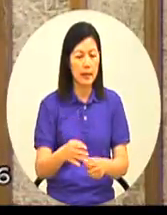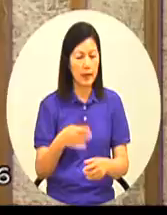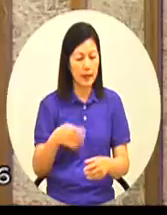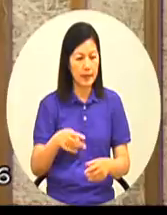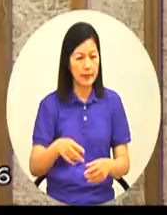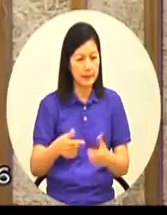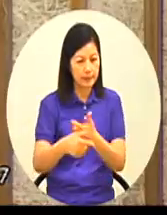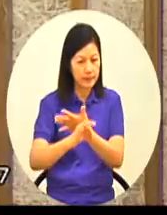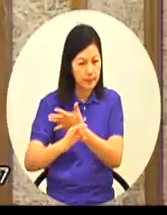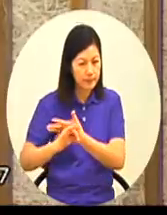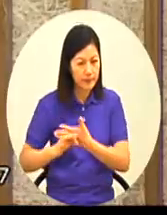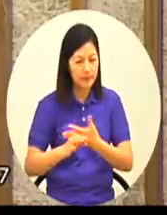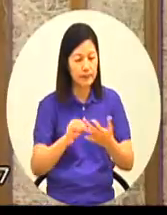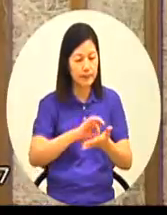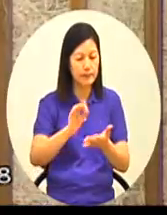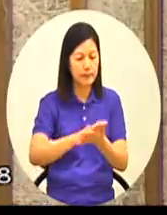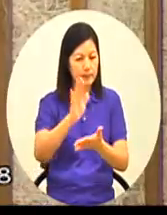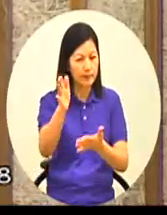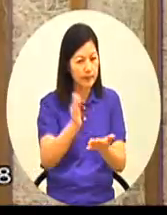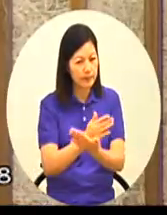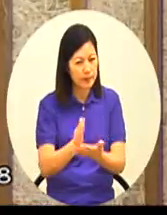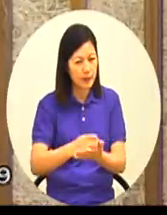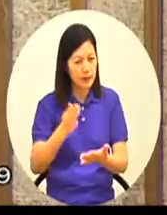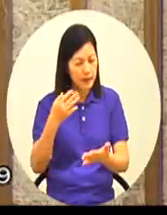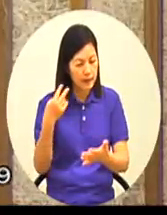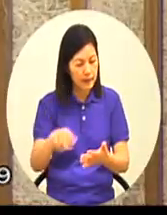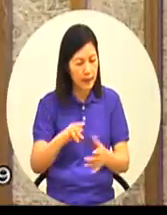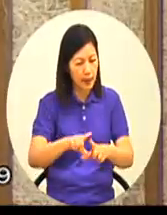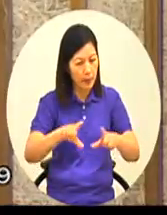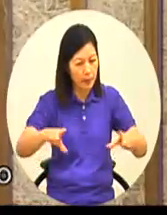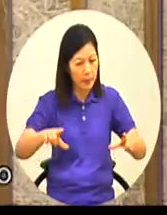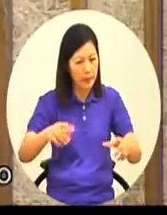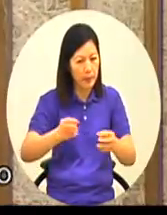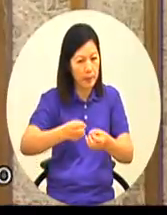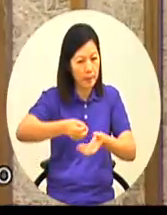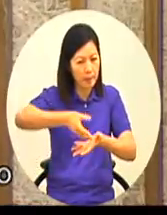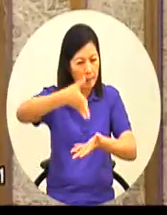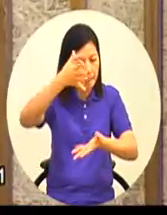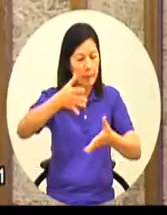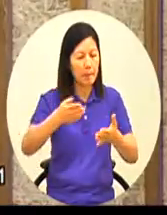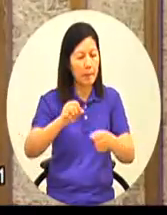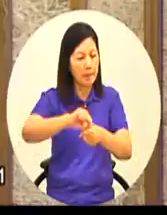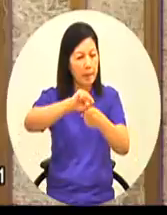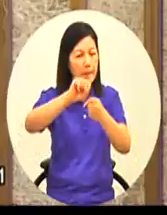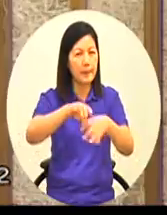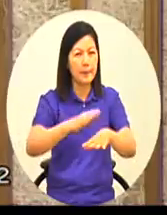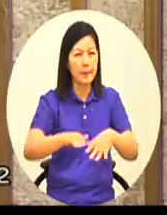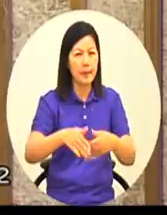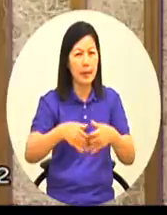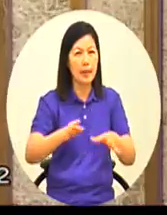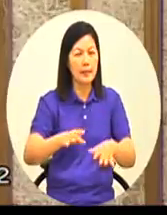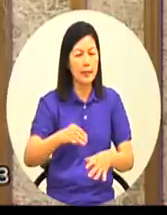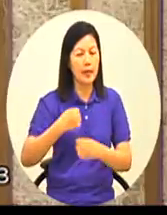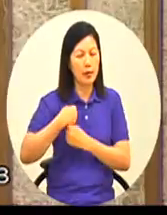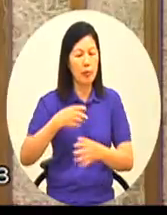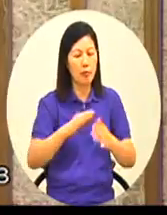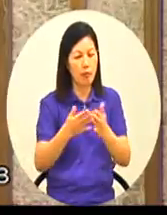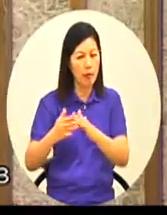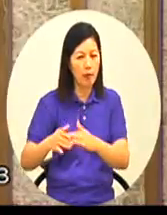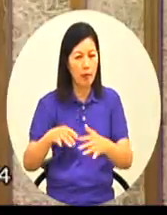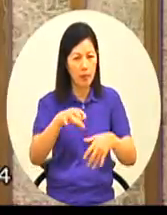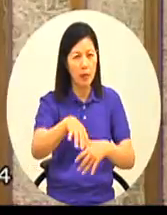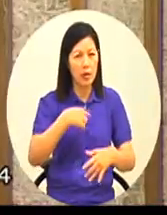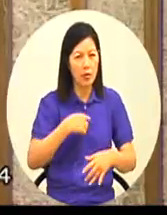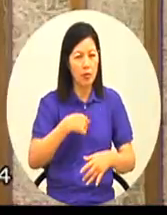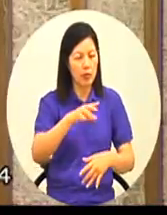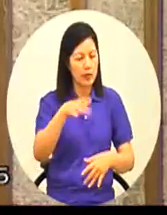试用之后的状况再评估是不是再往前扩充其他楼层。这第一个报告，第二个有关于这个眷舍部分，我不瞒议员说，议员我跟你一样